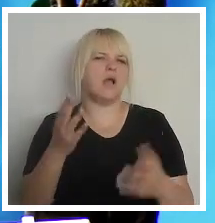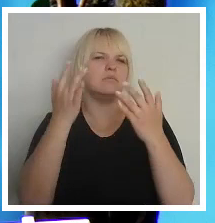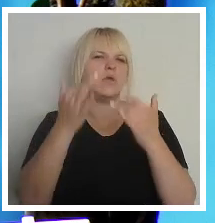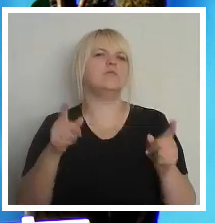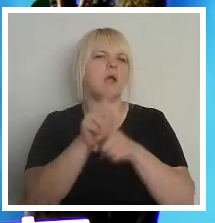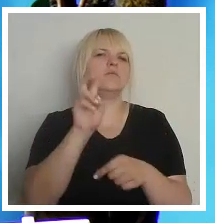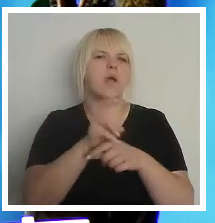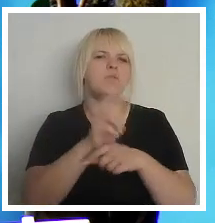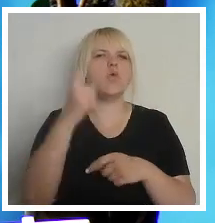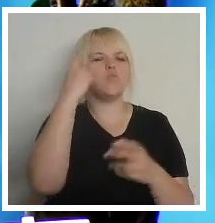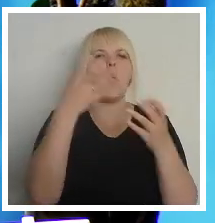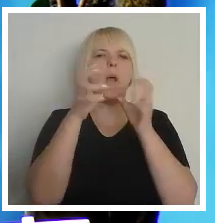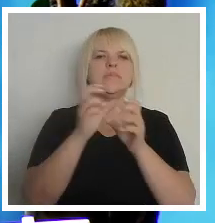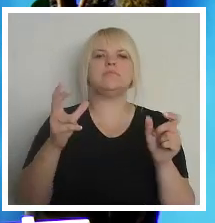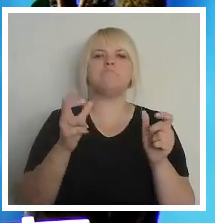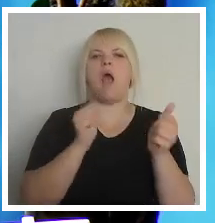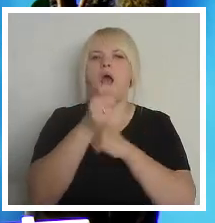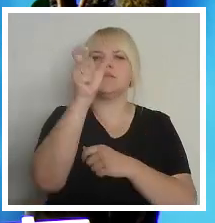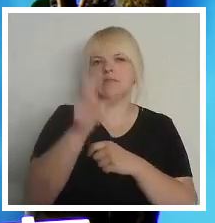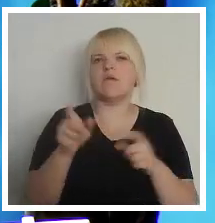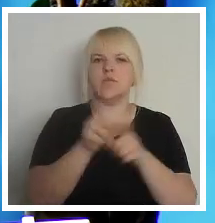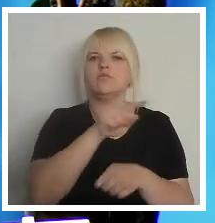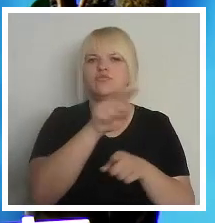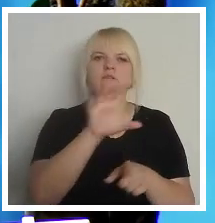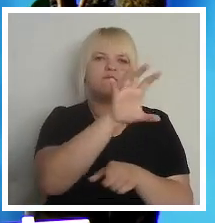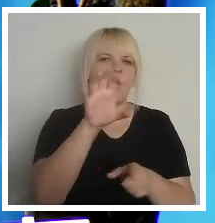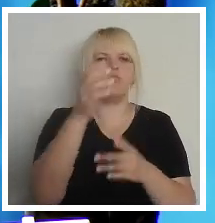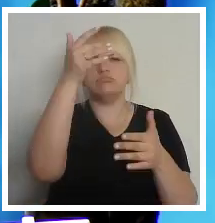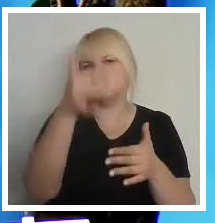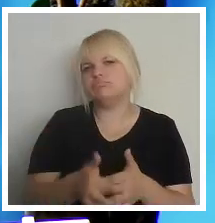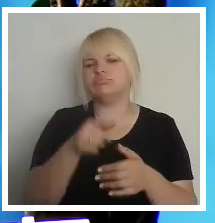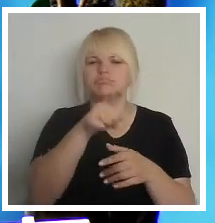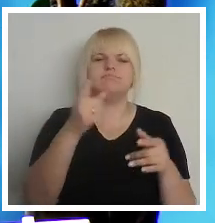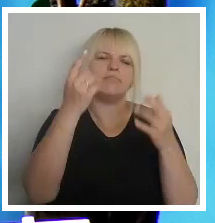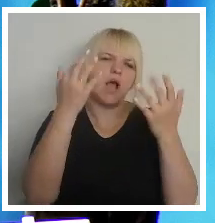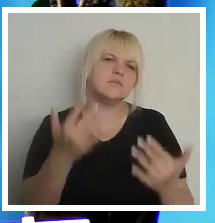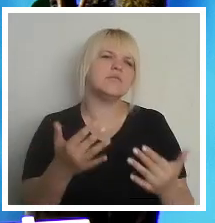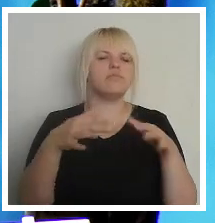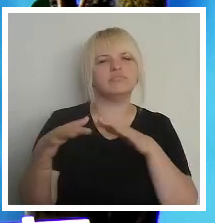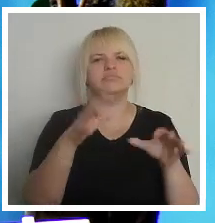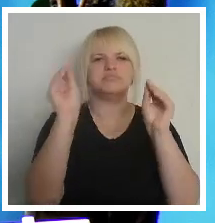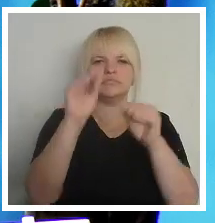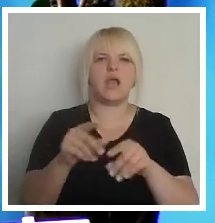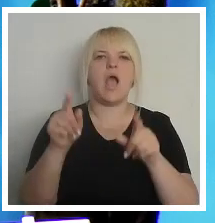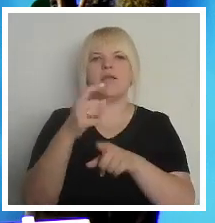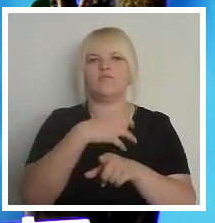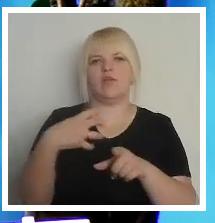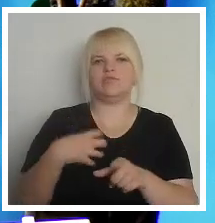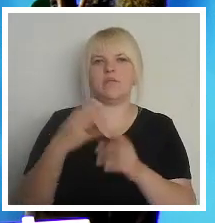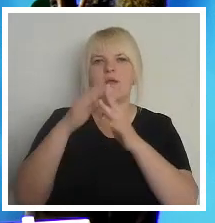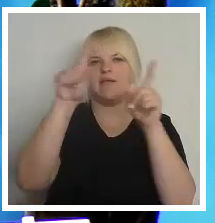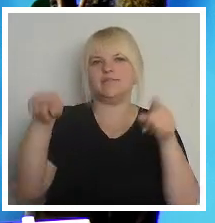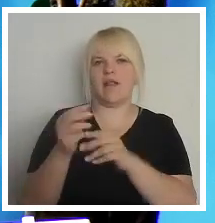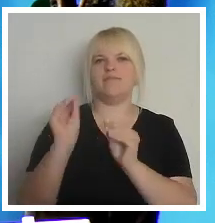domes pārstāvis, un šīs bildītes ar visu pasākumu norisi ir arī viņu mājas lapā uzreiz, kāda mums ir